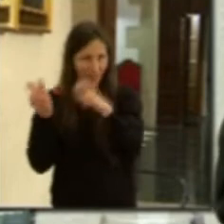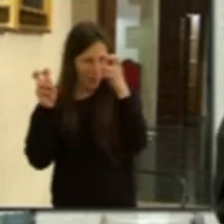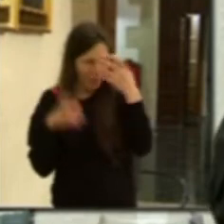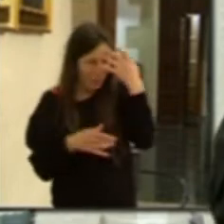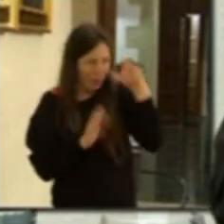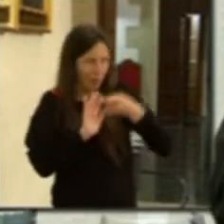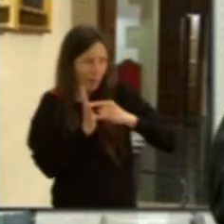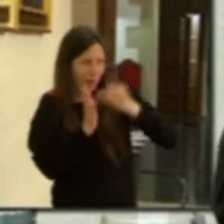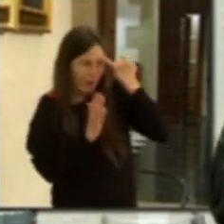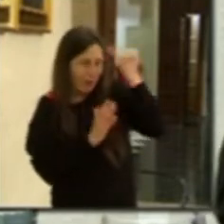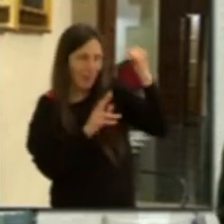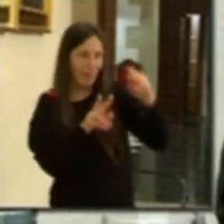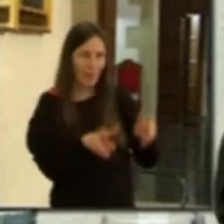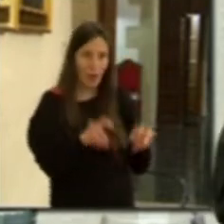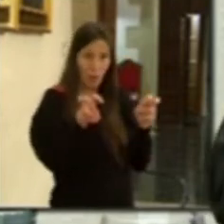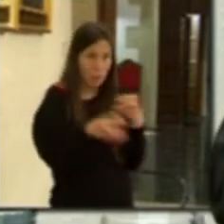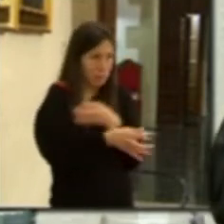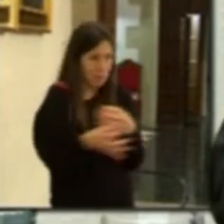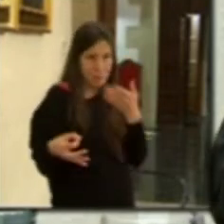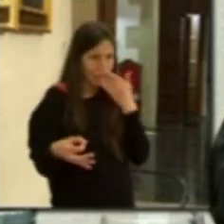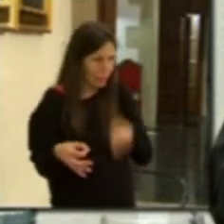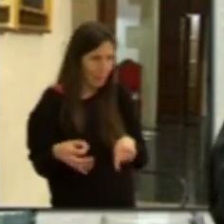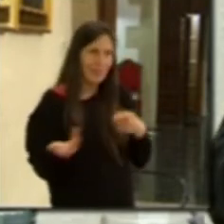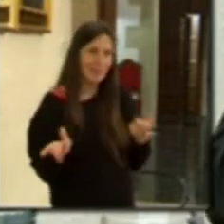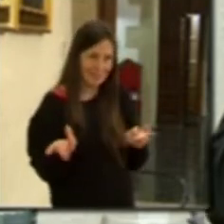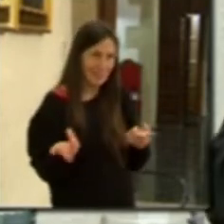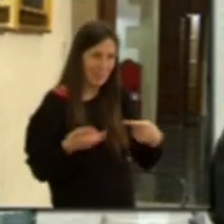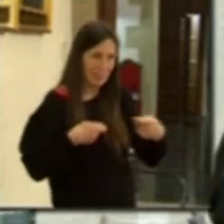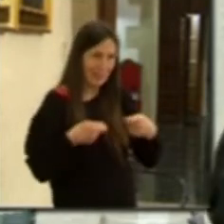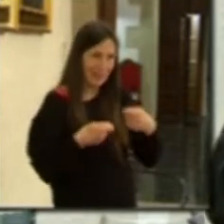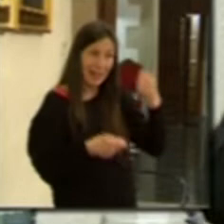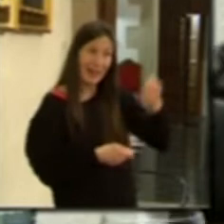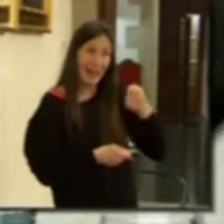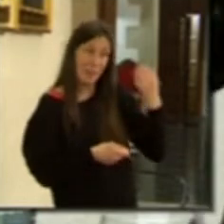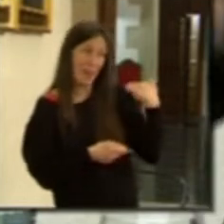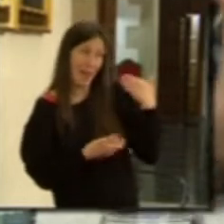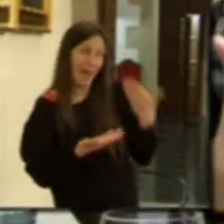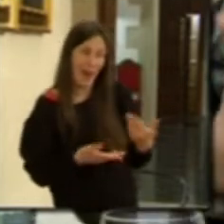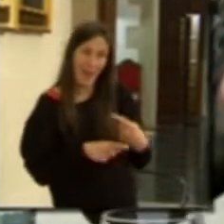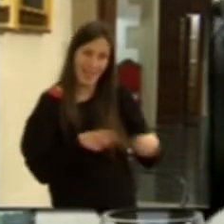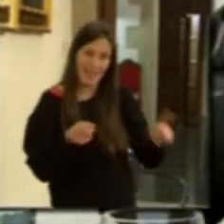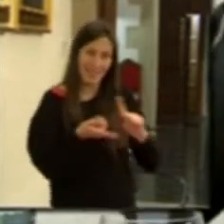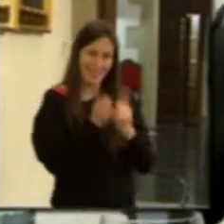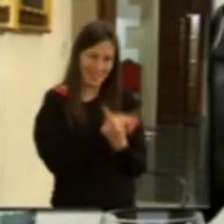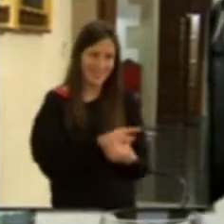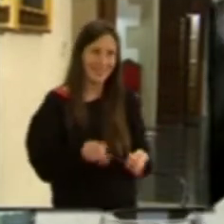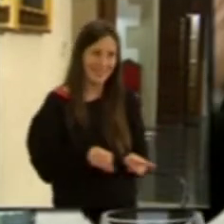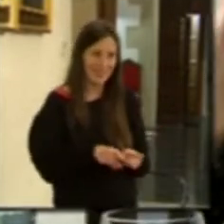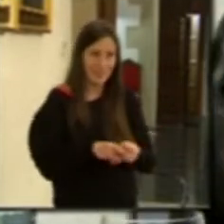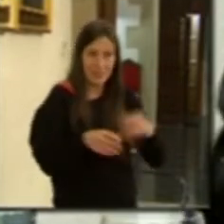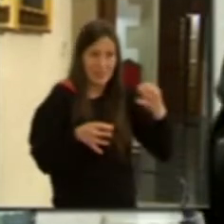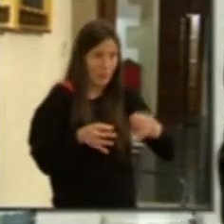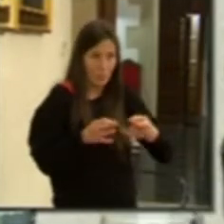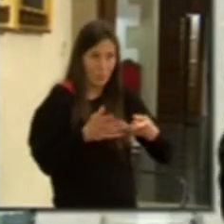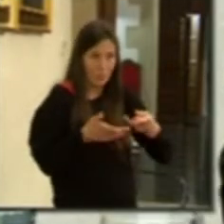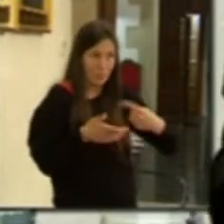Aquest és l'esperit. I per tant em va molt bé pensar en que les ciutats del futur faran com hem fet aquí. Escolta, repensem-ho, mirem com hem de